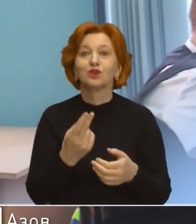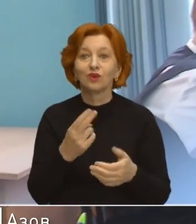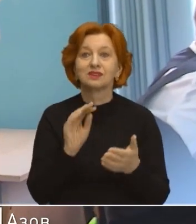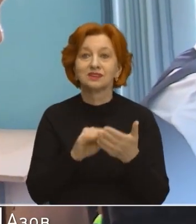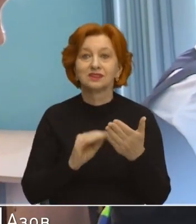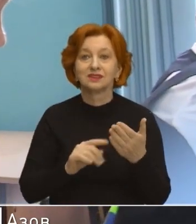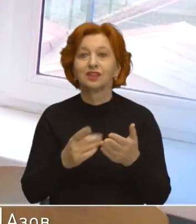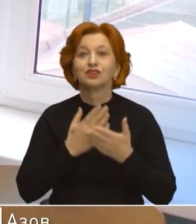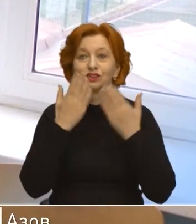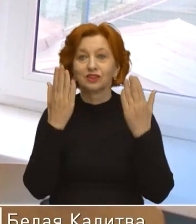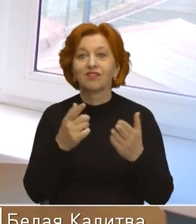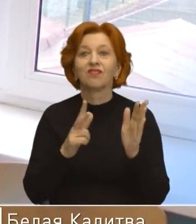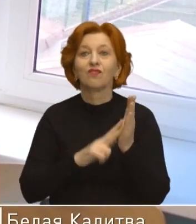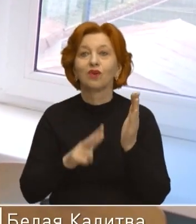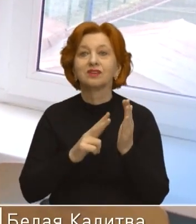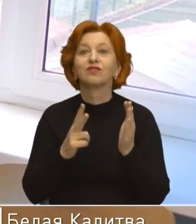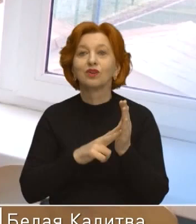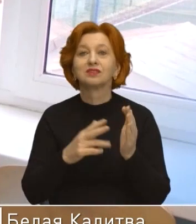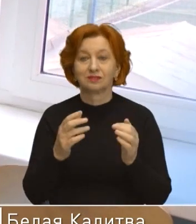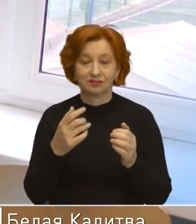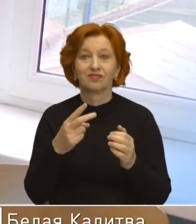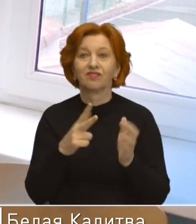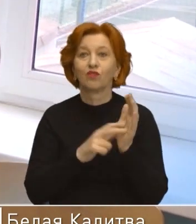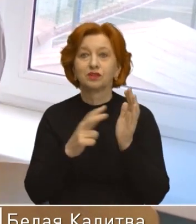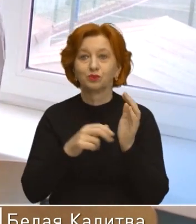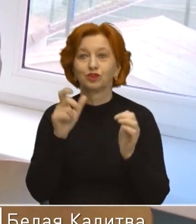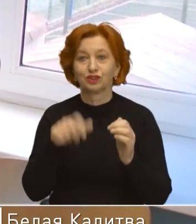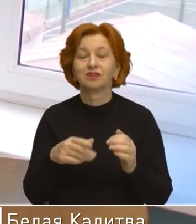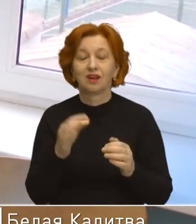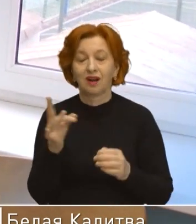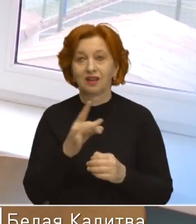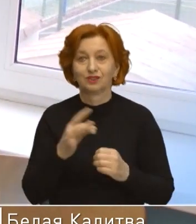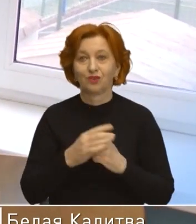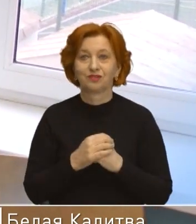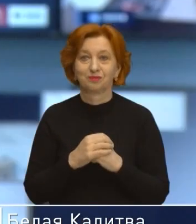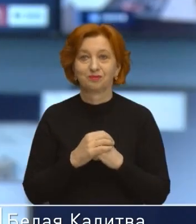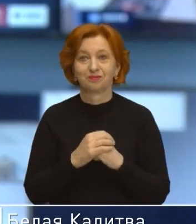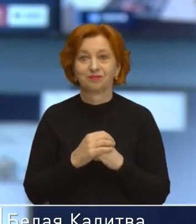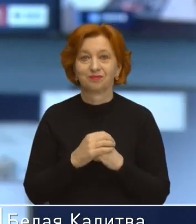достаточно, около 800. Елена Рябжанова, Юрий Санкин, Дон-24, Ростов-на-Дону.